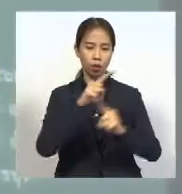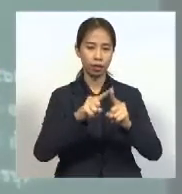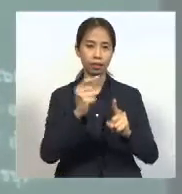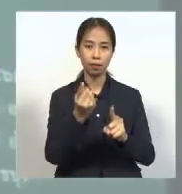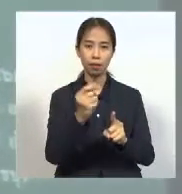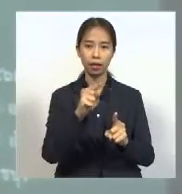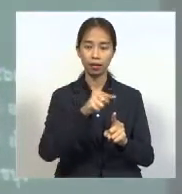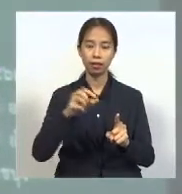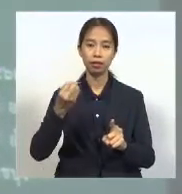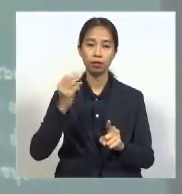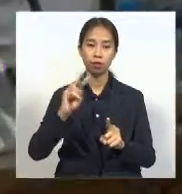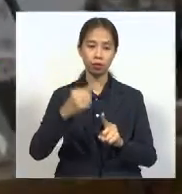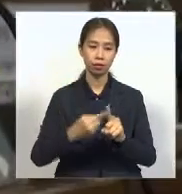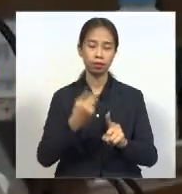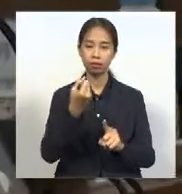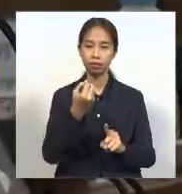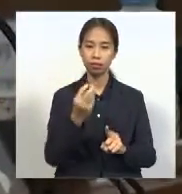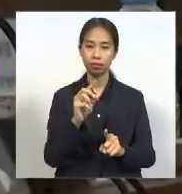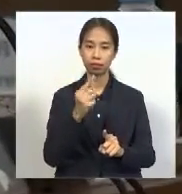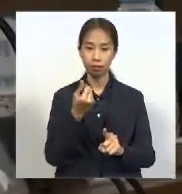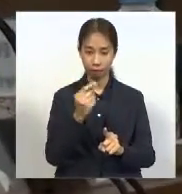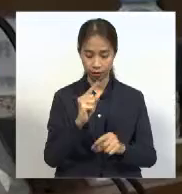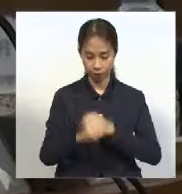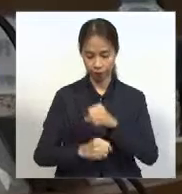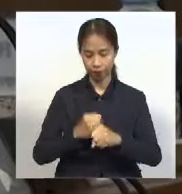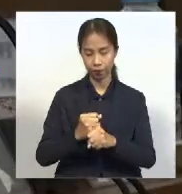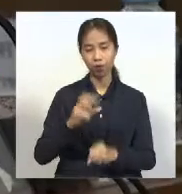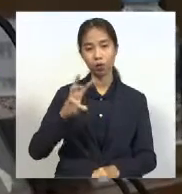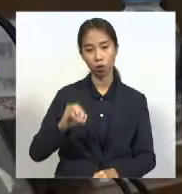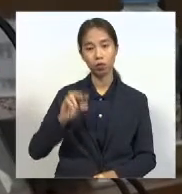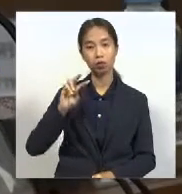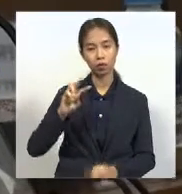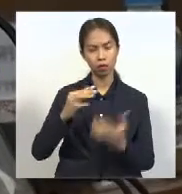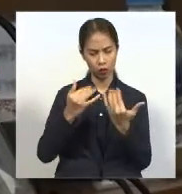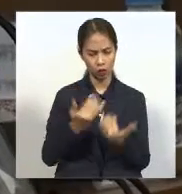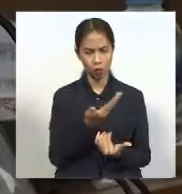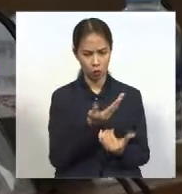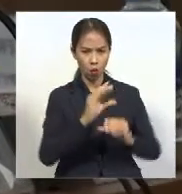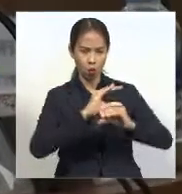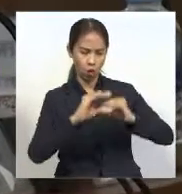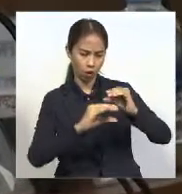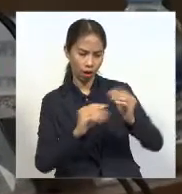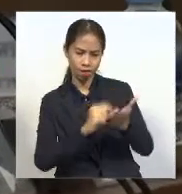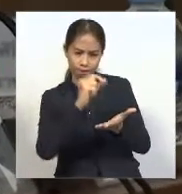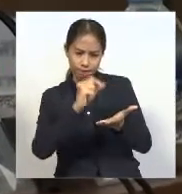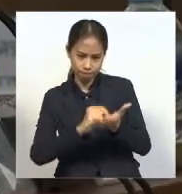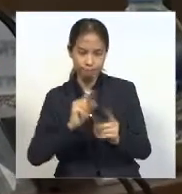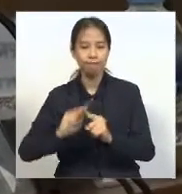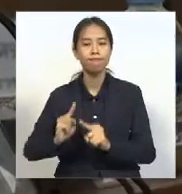ศจิกายน 2562 ครับเพื่อขอความร่วมมือขอความเห็นชอบและอนุมัติโครงการตามที่เสน